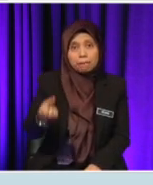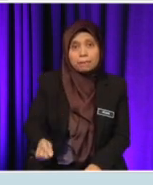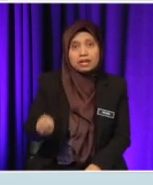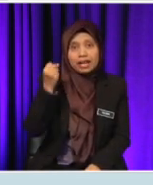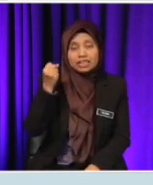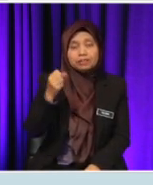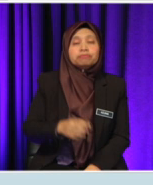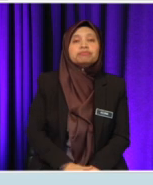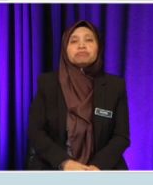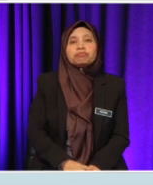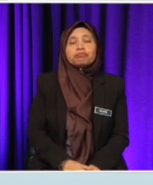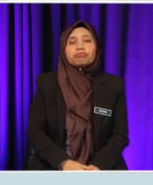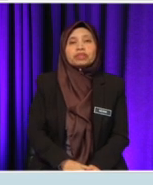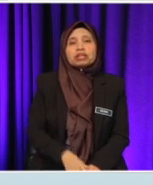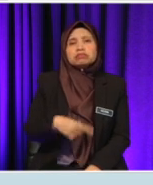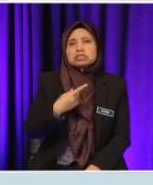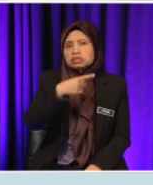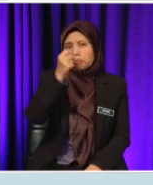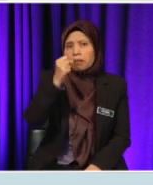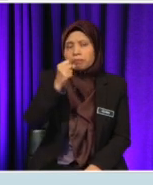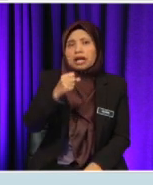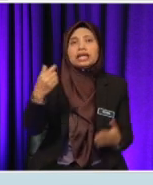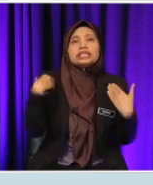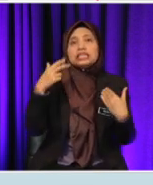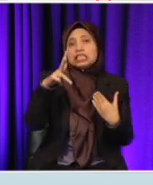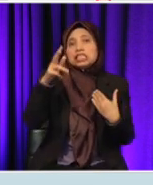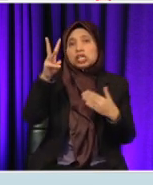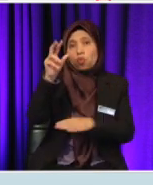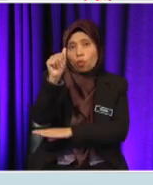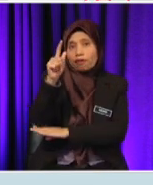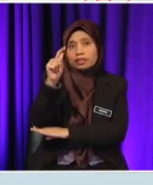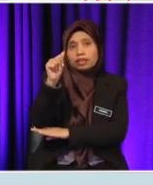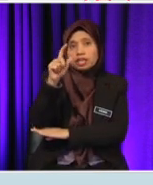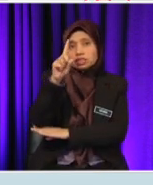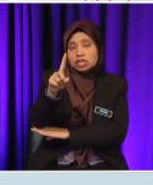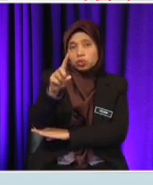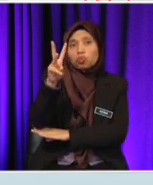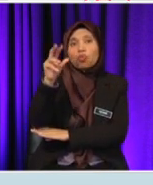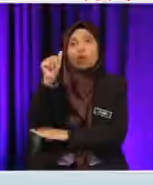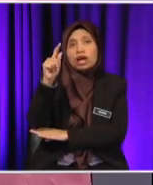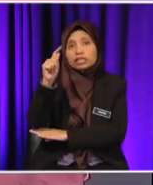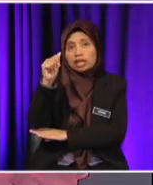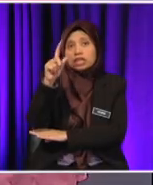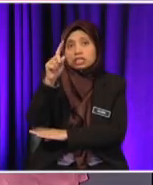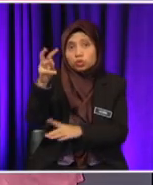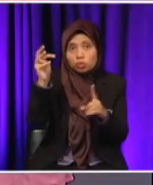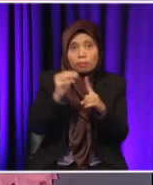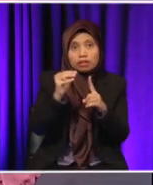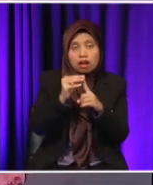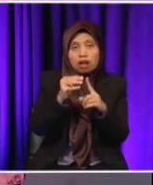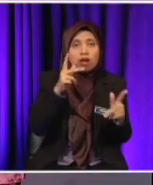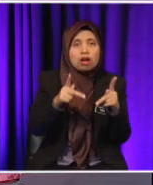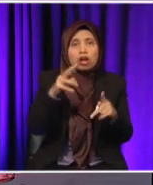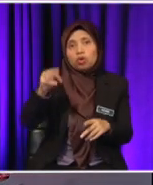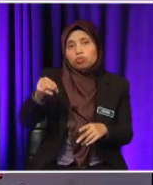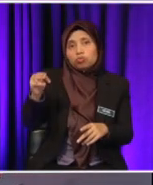3 maka Sebab Dia minta adalah 3 pewatakan satu pewatakan satu mata kalau belajar